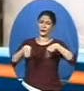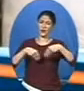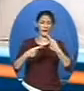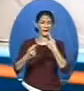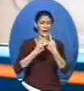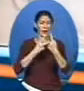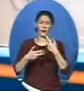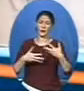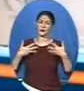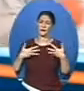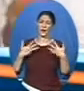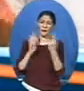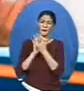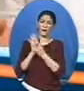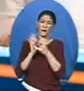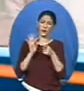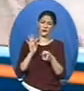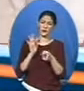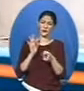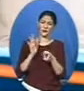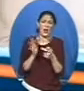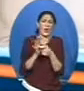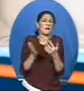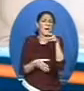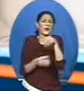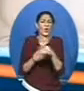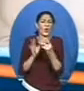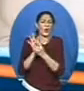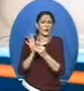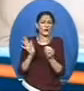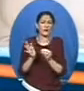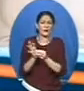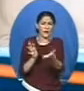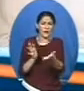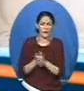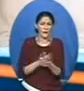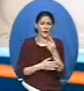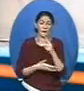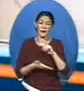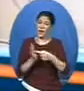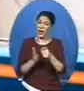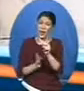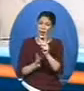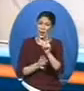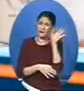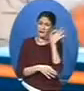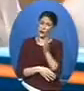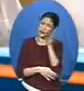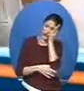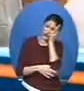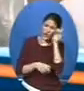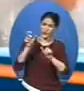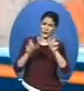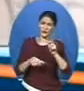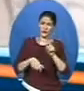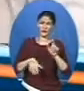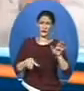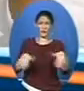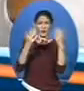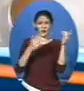דיאלוג בתוך החוק, על מנת שלא לפגוע בשנתם של אנשים, והפתרון שלך הוא פתרון מסוין, אומר לך אהלן